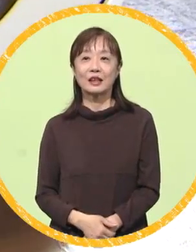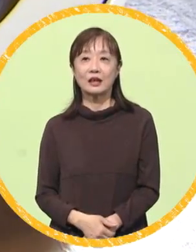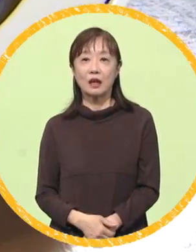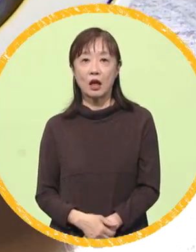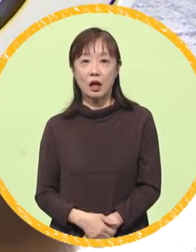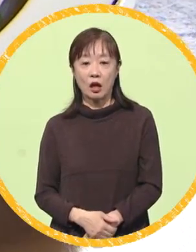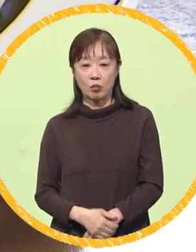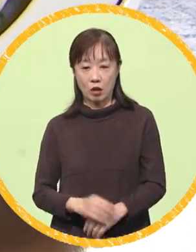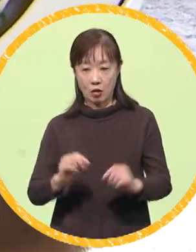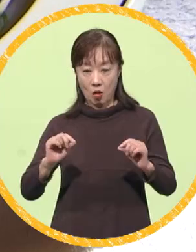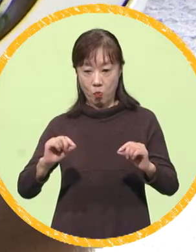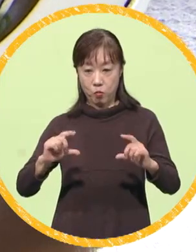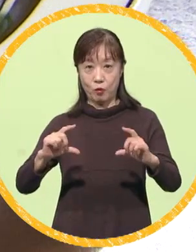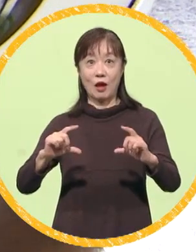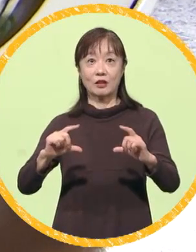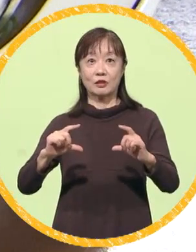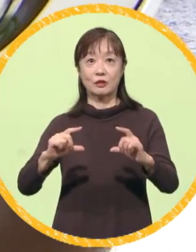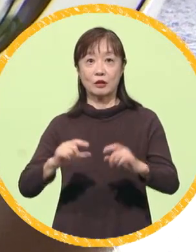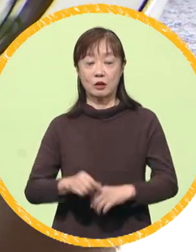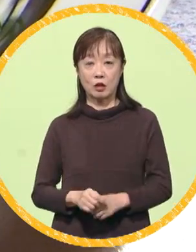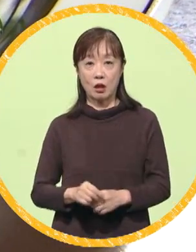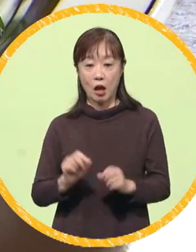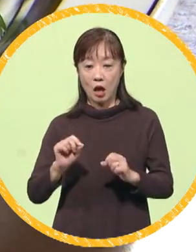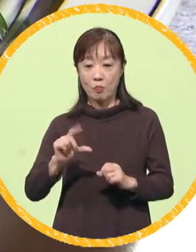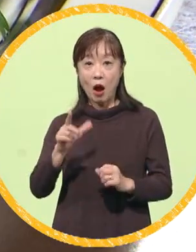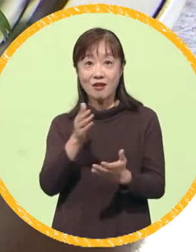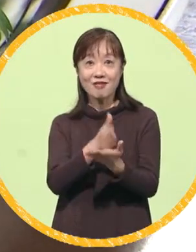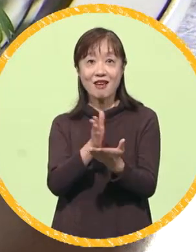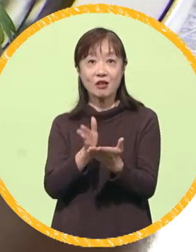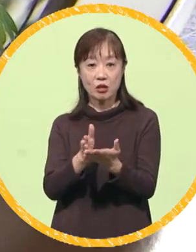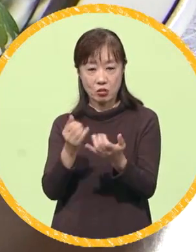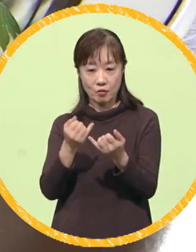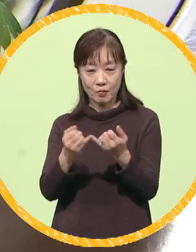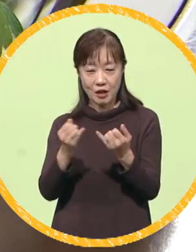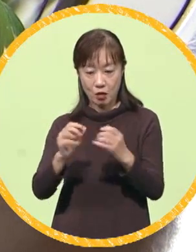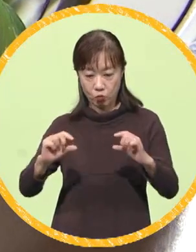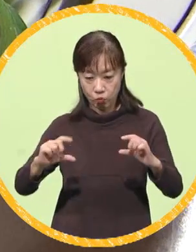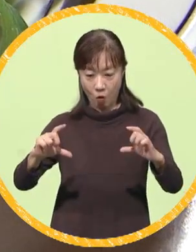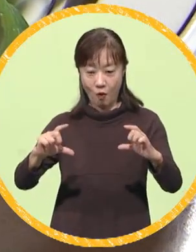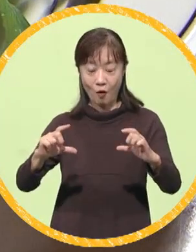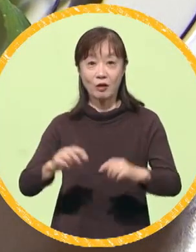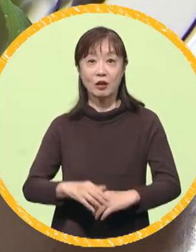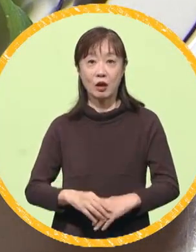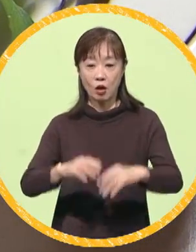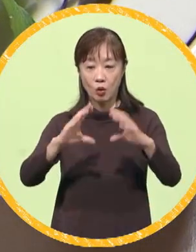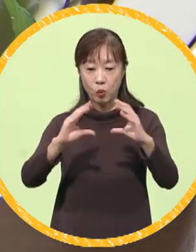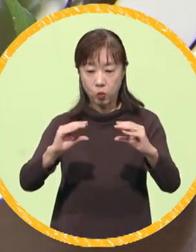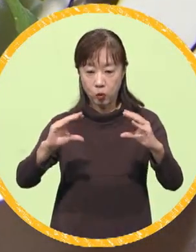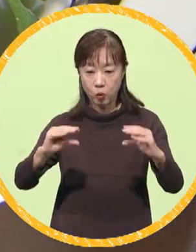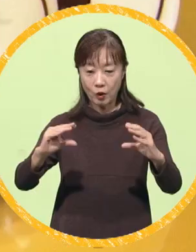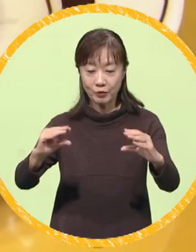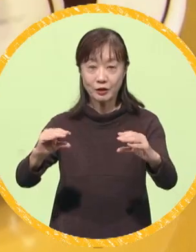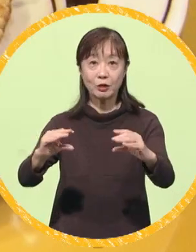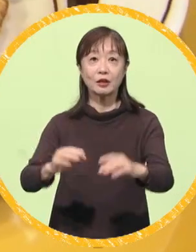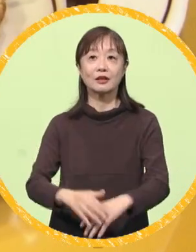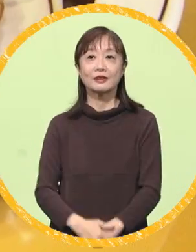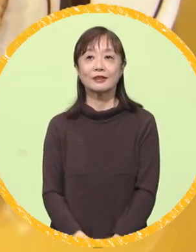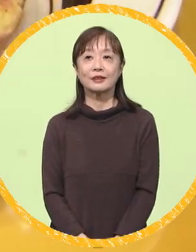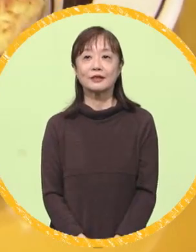い分厚い。パンケーキみたいですね。 そうですね、 それくらいもうふわふわな、はい、ください。この